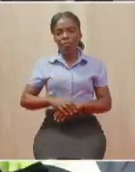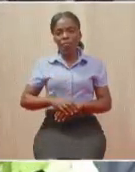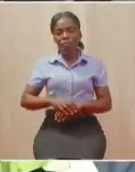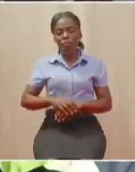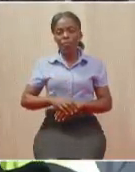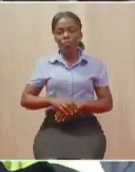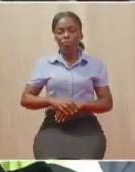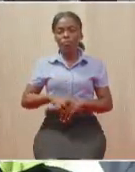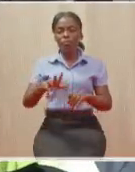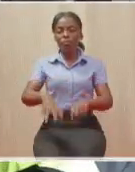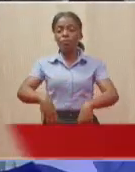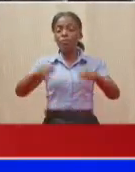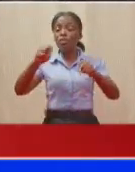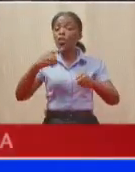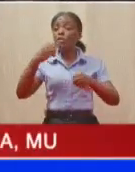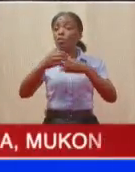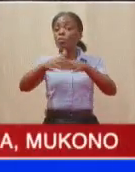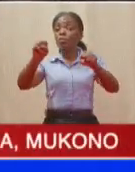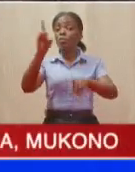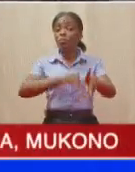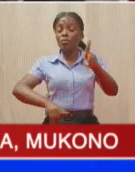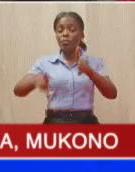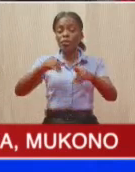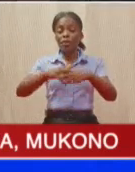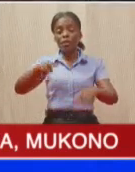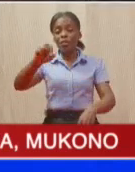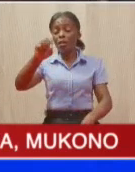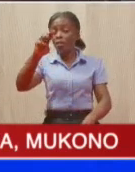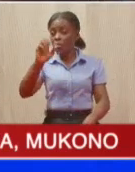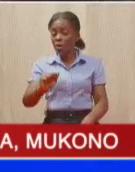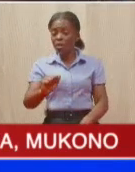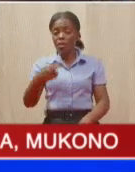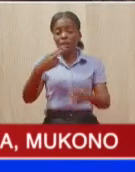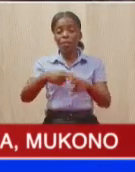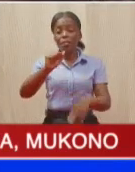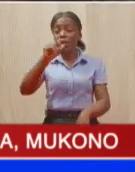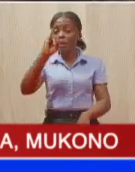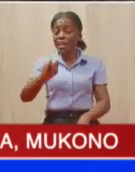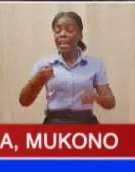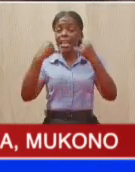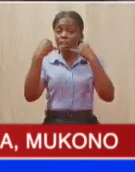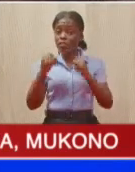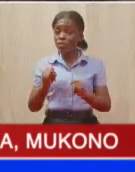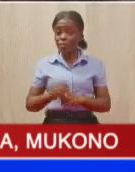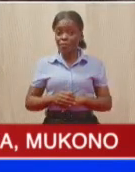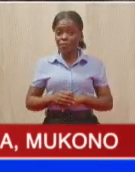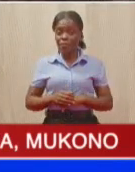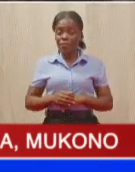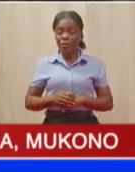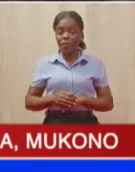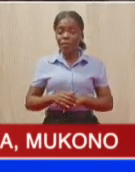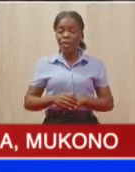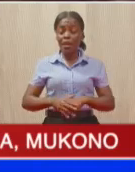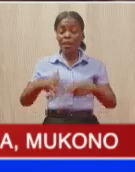mutayimbwa. Ssentebe atwala abagoba ba boodabooda mu ggombolola y'e Nama Ali Ssenyonjo ategeezezza nti kino